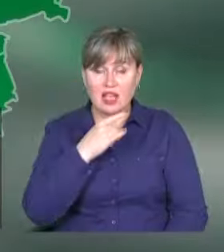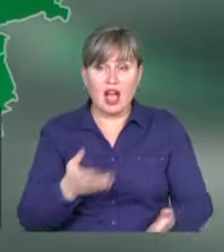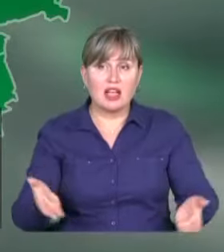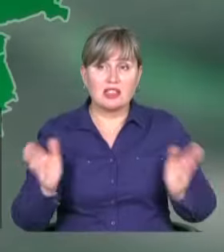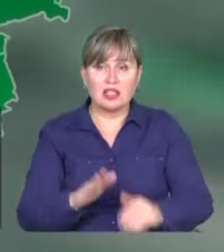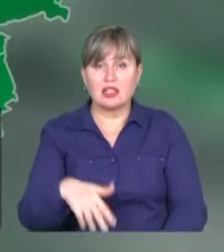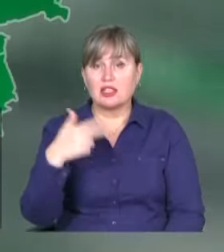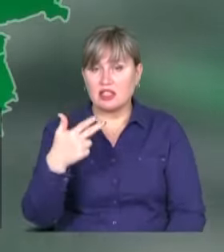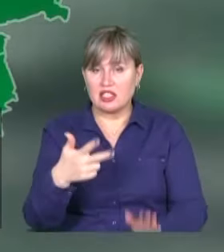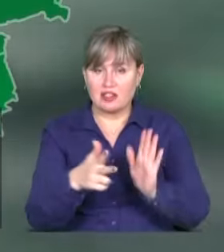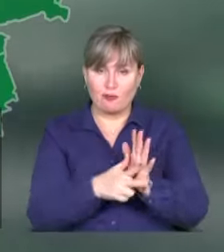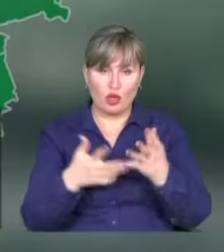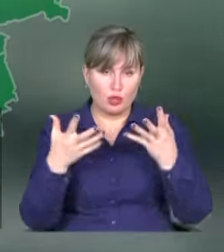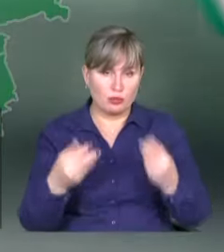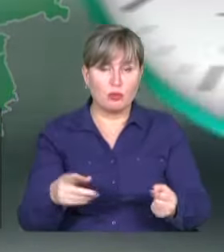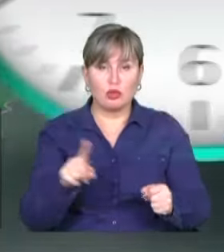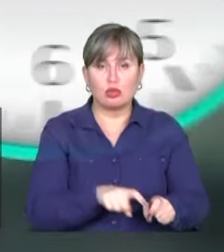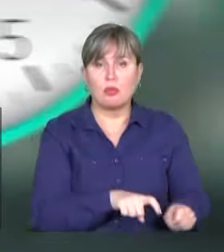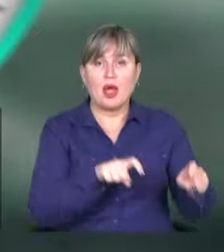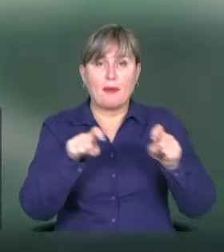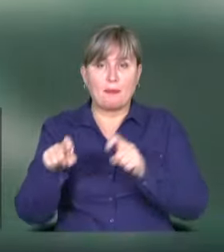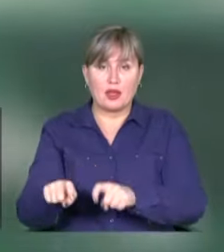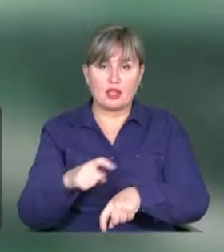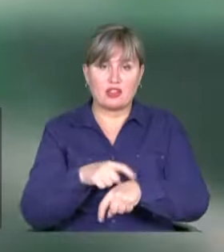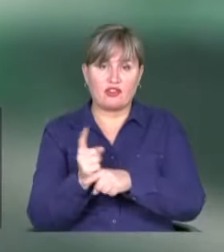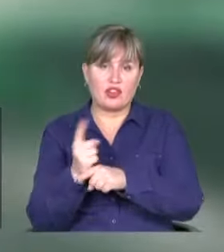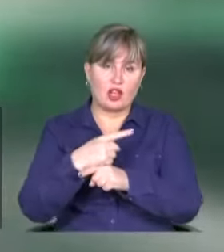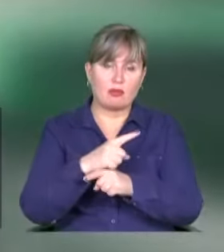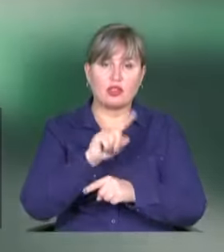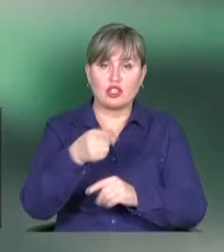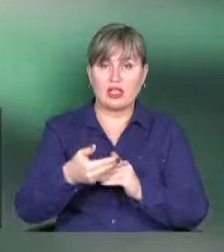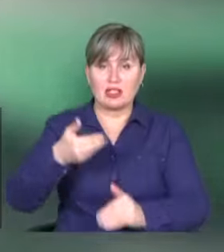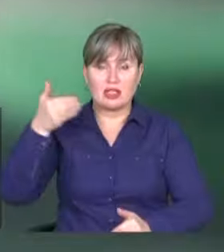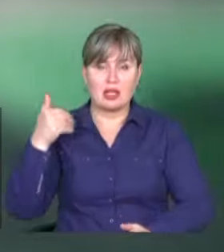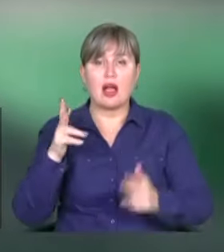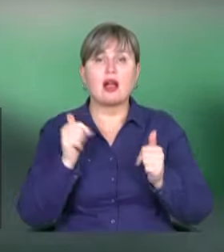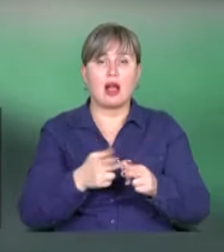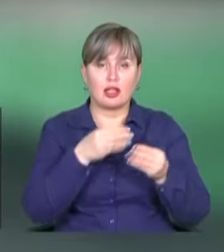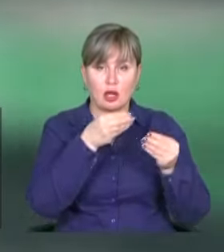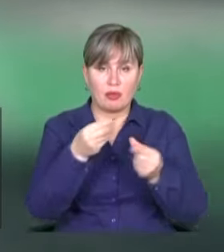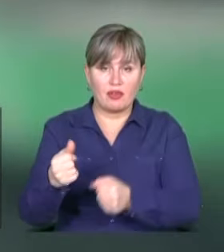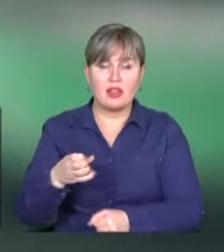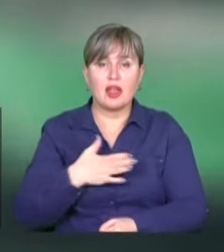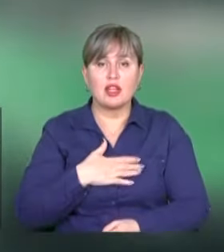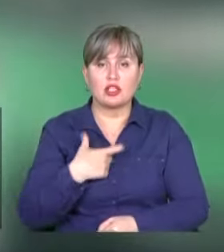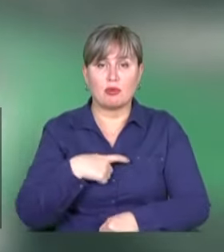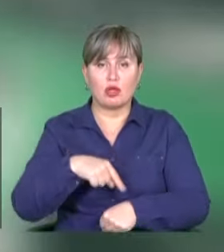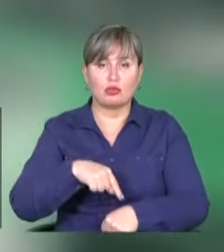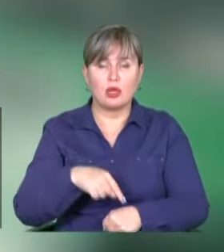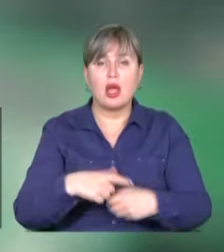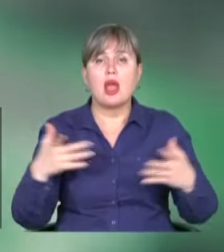ровно 38 дней, чтобы перевести стрелки часов на час назад. Как это повлияет на наше самочувствие и